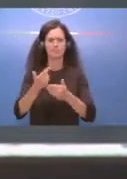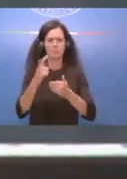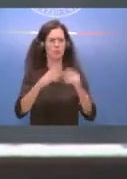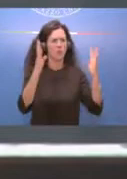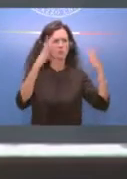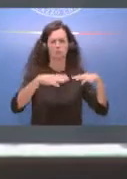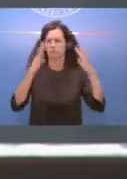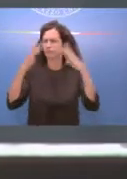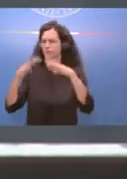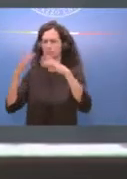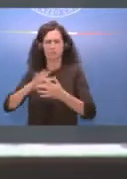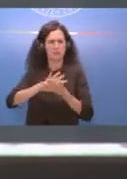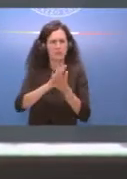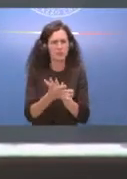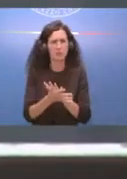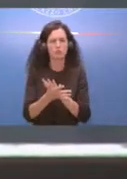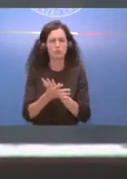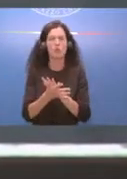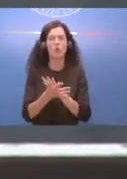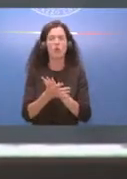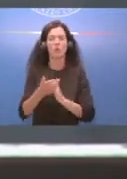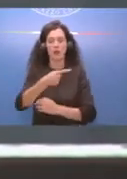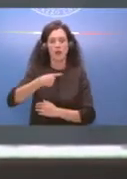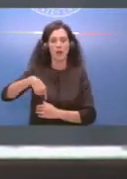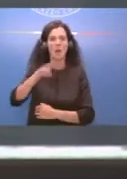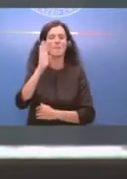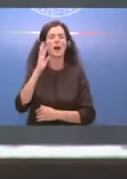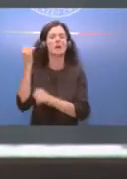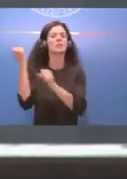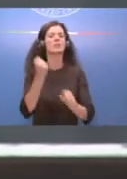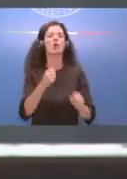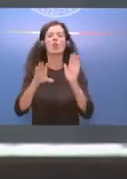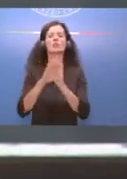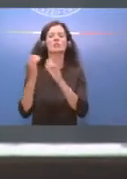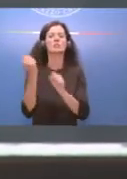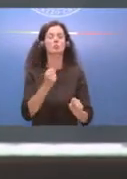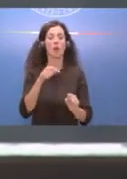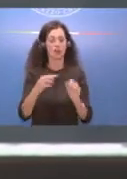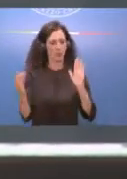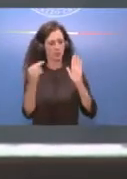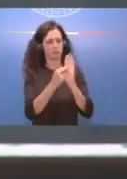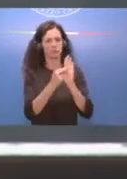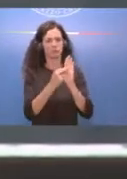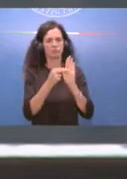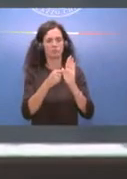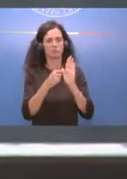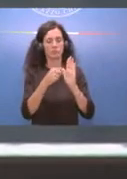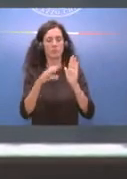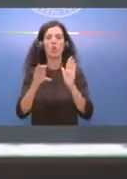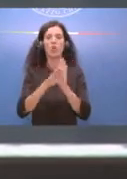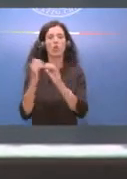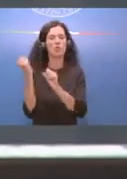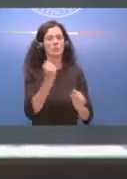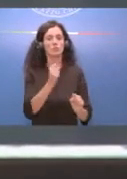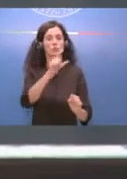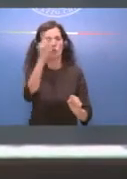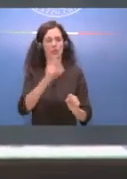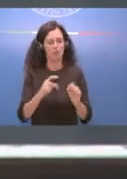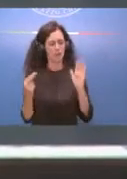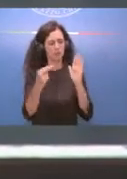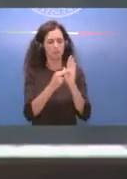sofferenze alla distruzione i nostri padri costituenti inserirlo tra i principi fondamentali della costituzione italiana